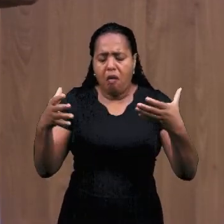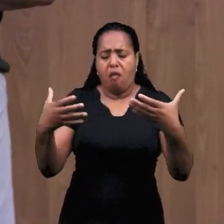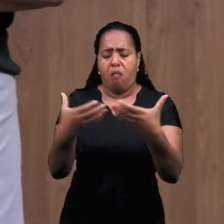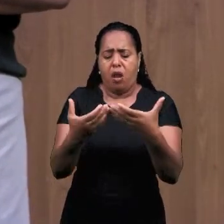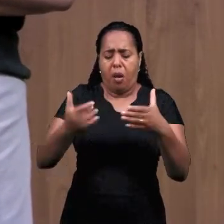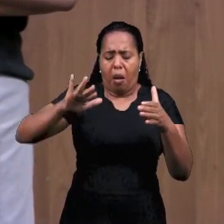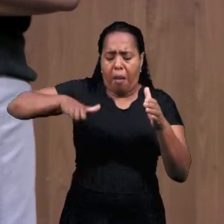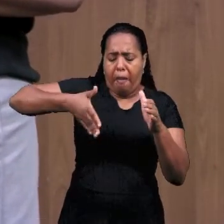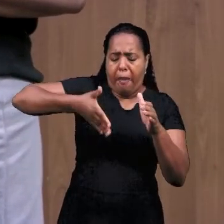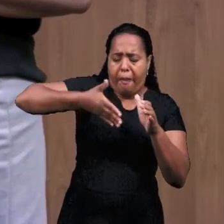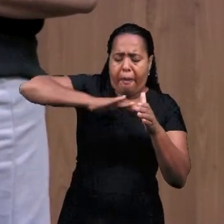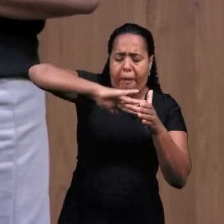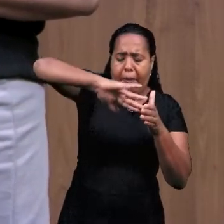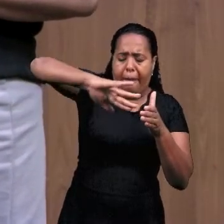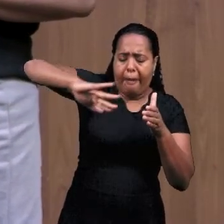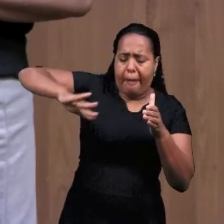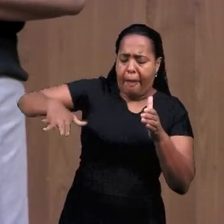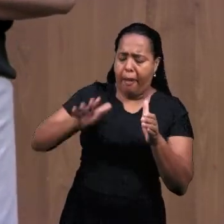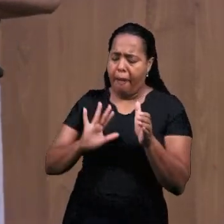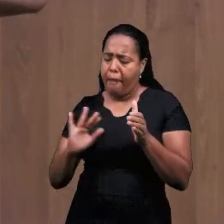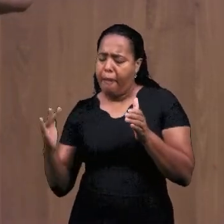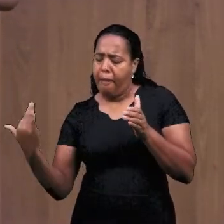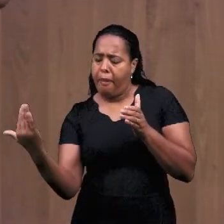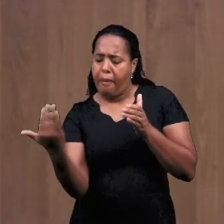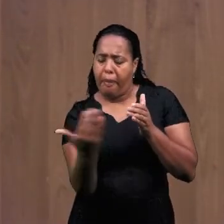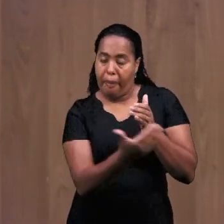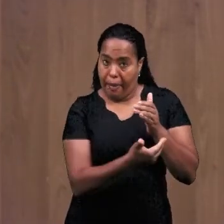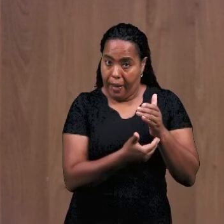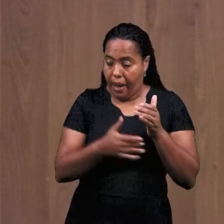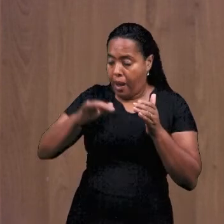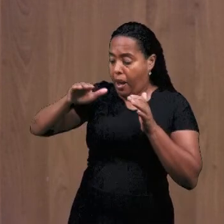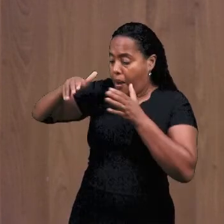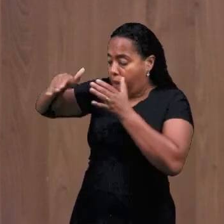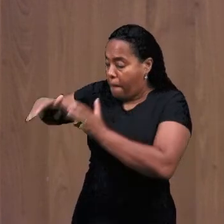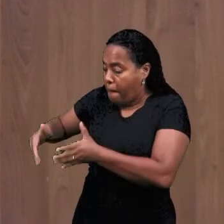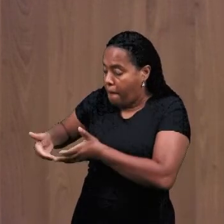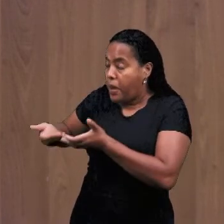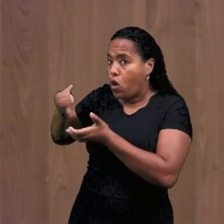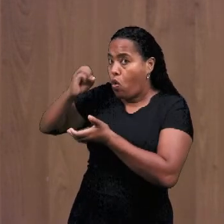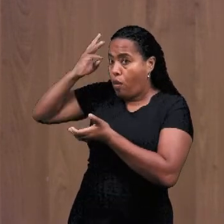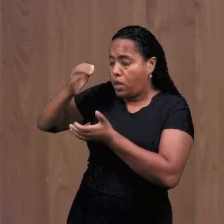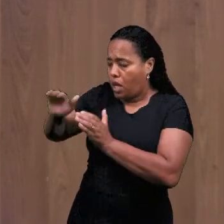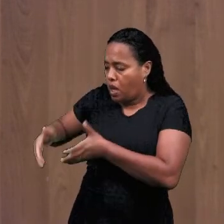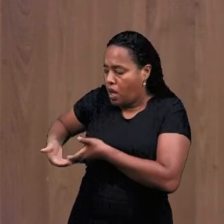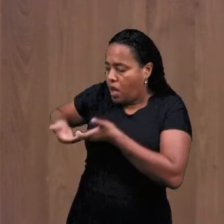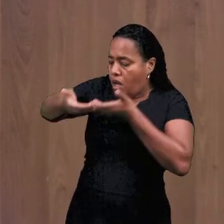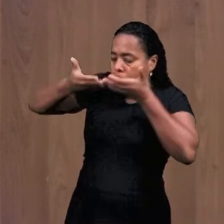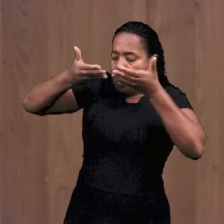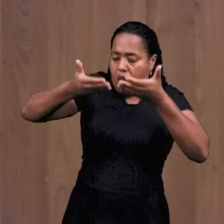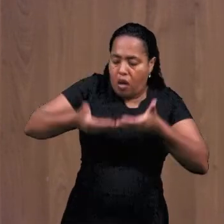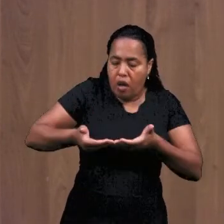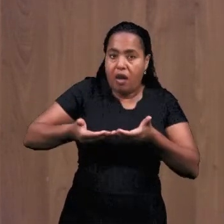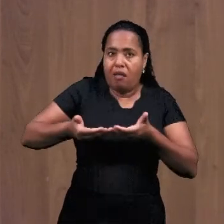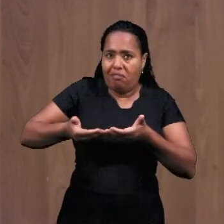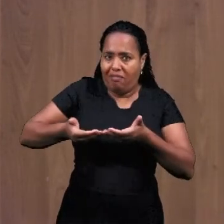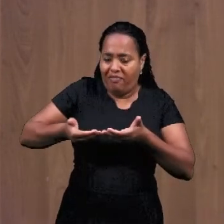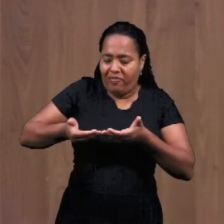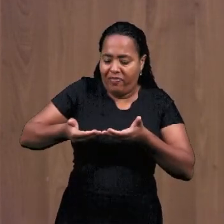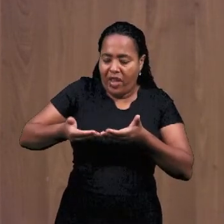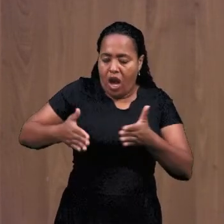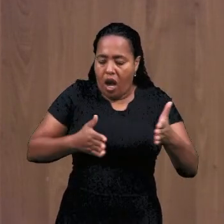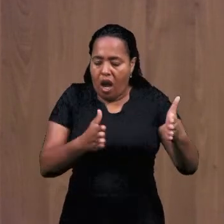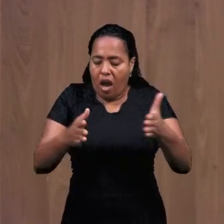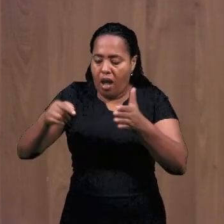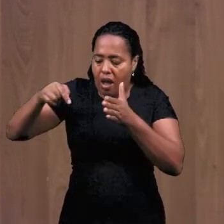bitumé et ainsi, elle a mis Moïse dans le panier, dans le fleuve. Et la sœur